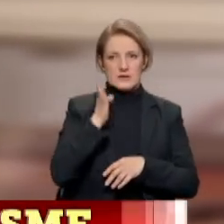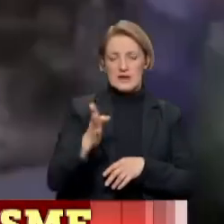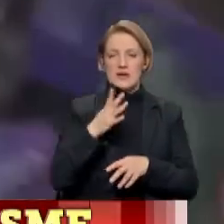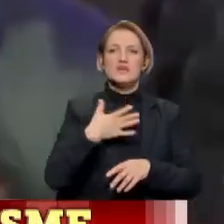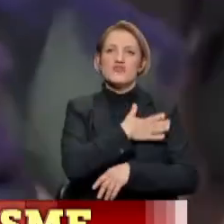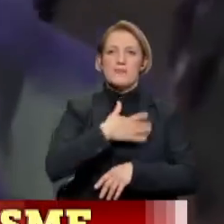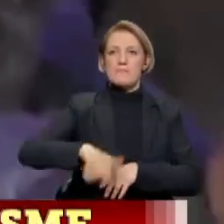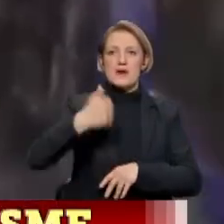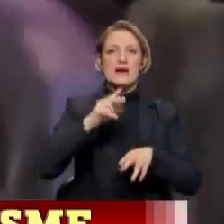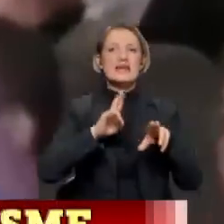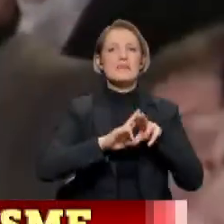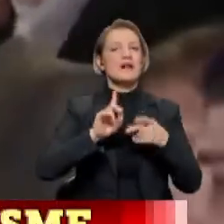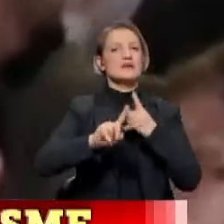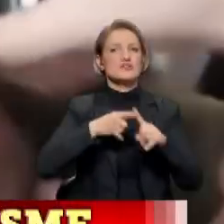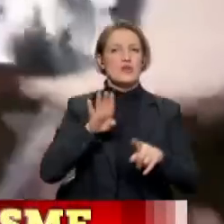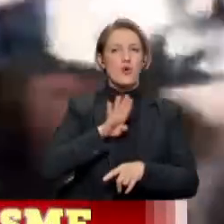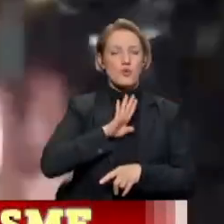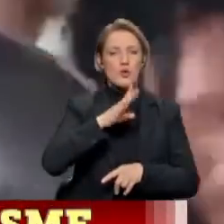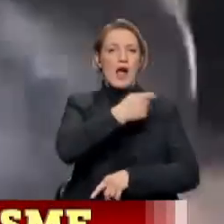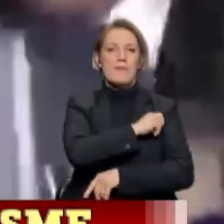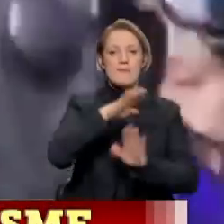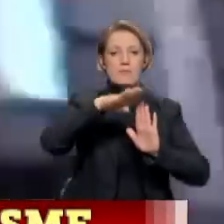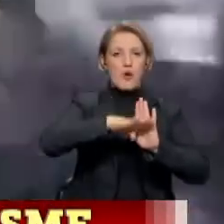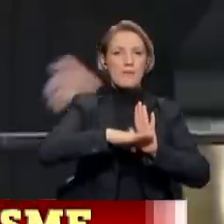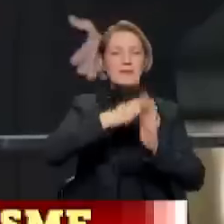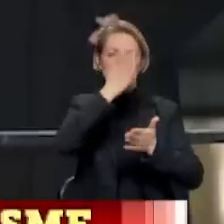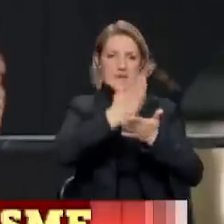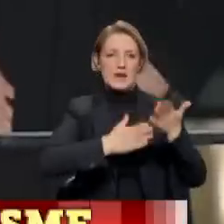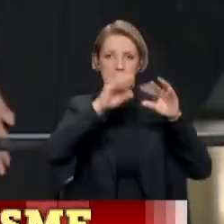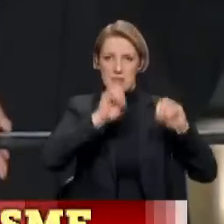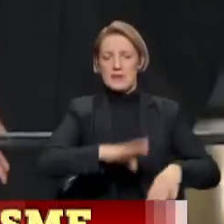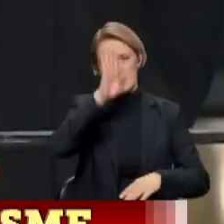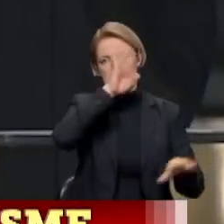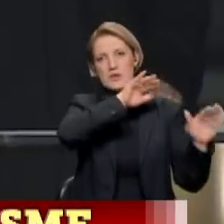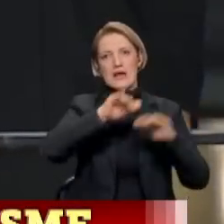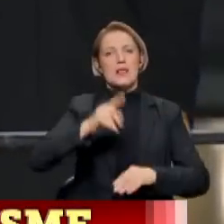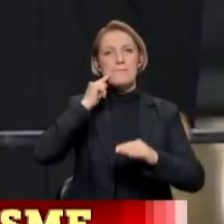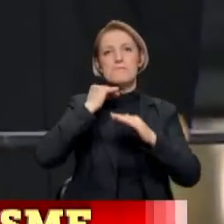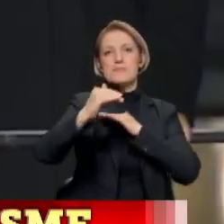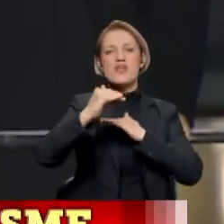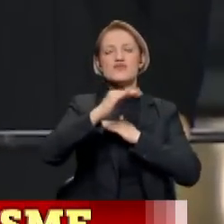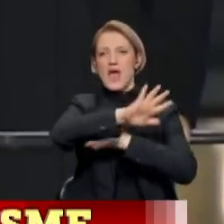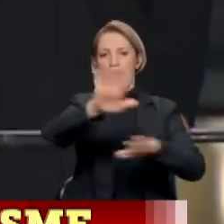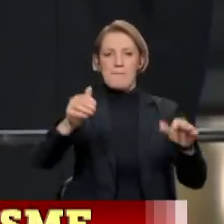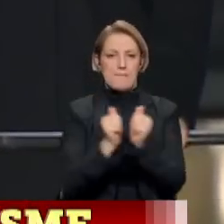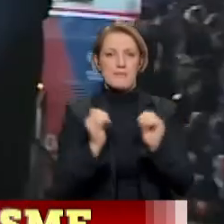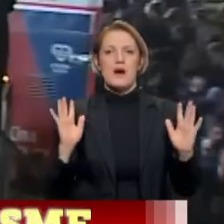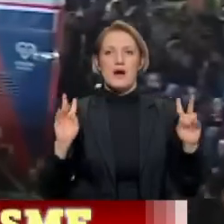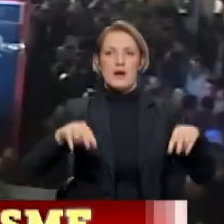Kemal Kılıçdaroğlu da Almanya'daki programını yarıda kesip İstanbul'a geldi. Milletçe ayağa kalkacağız.